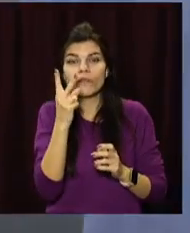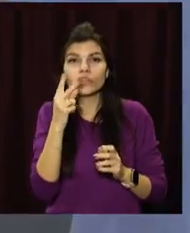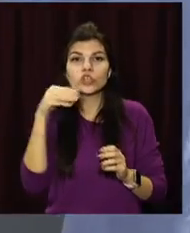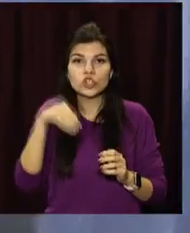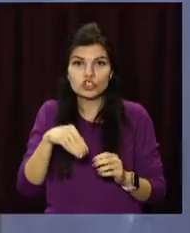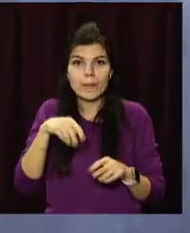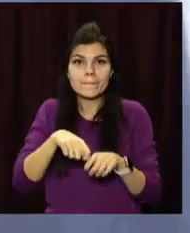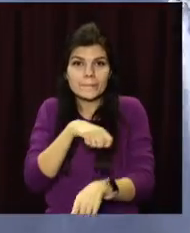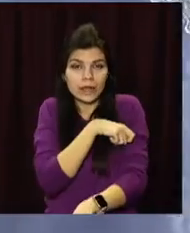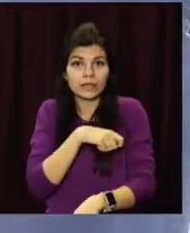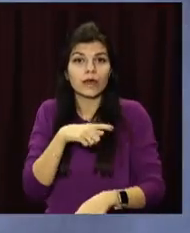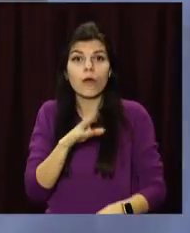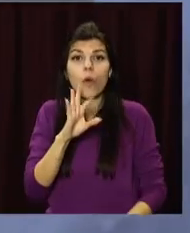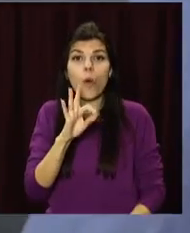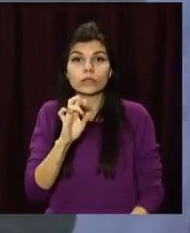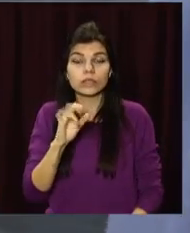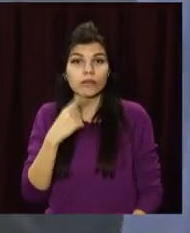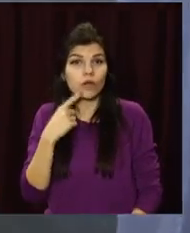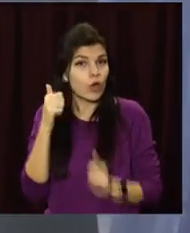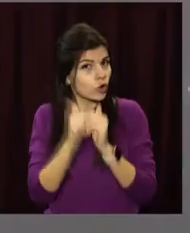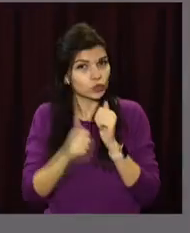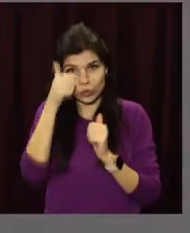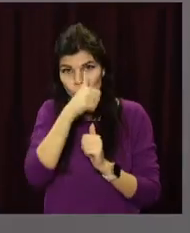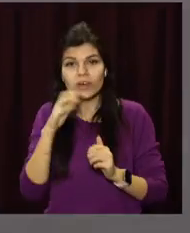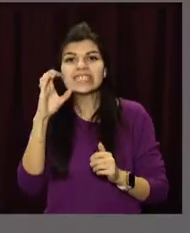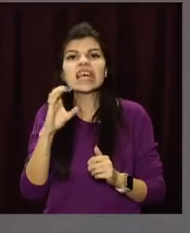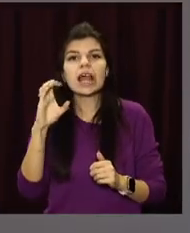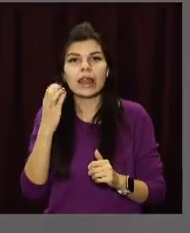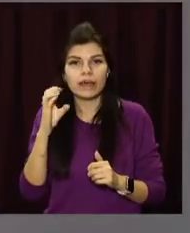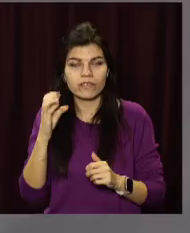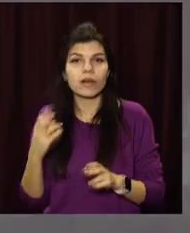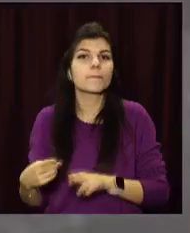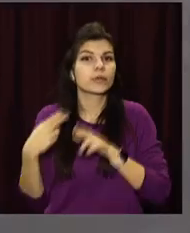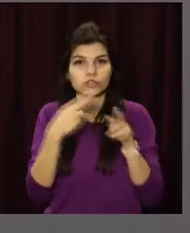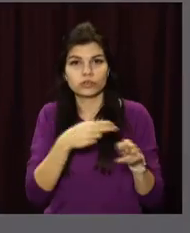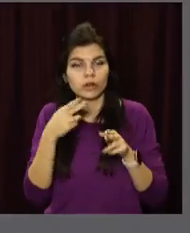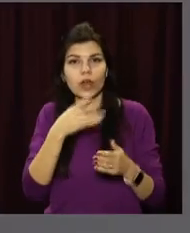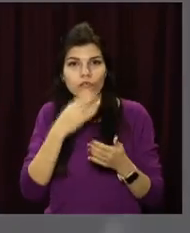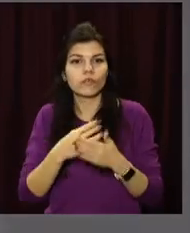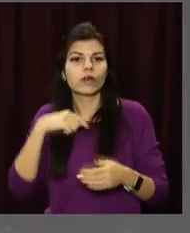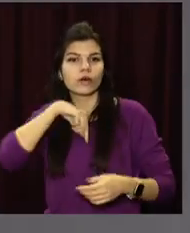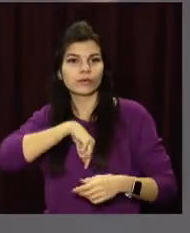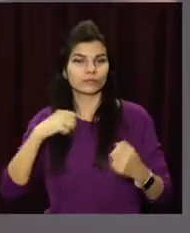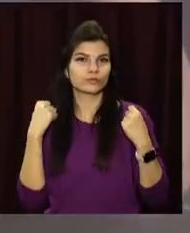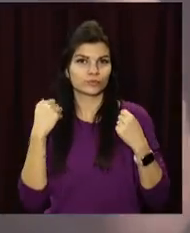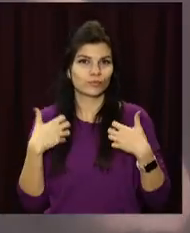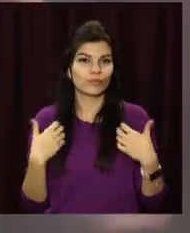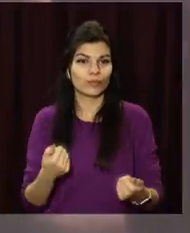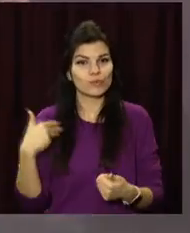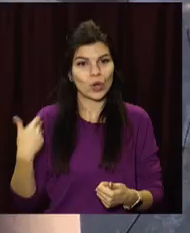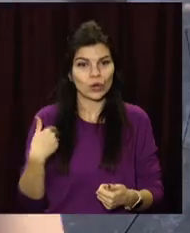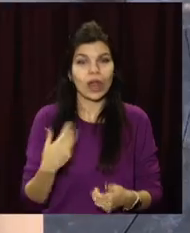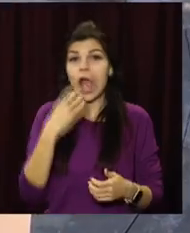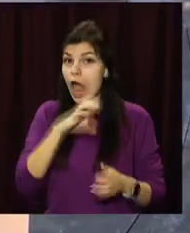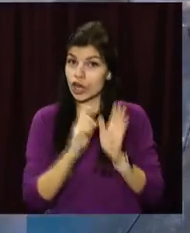понад 1500 метрів. Пані Оксана каже, щороку приїжджає сюди із Синельникового та має свої методи